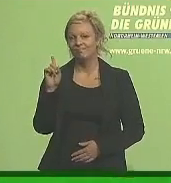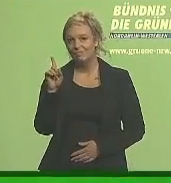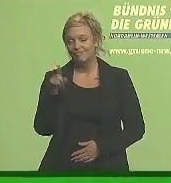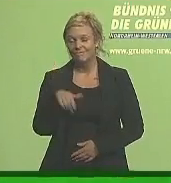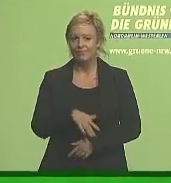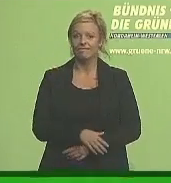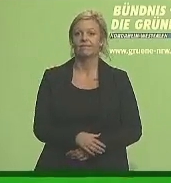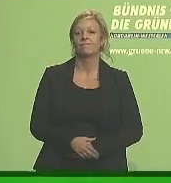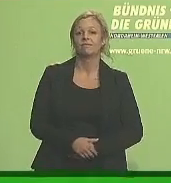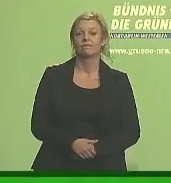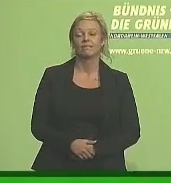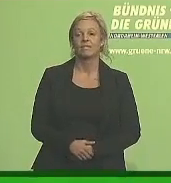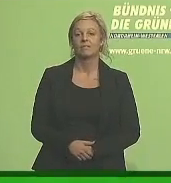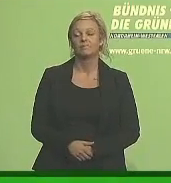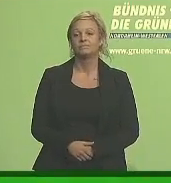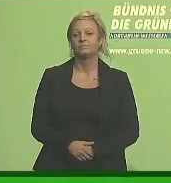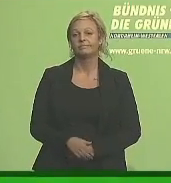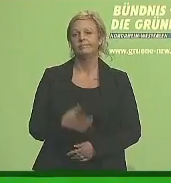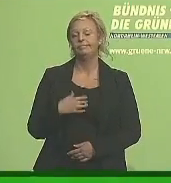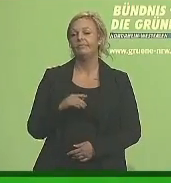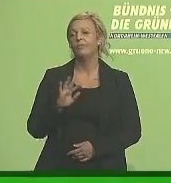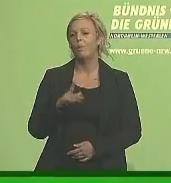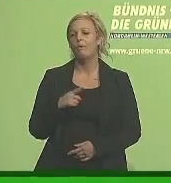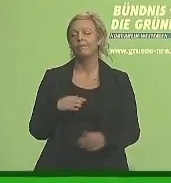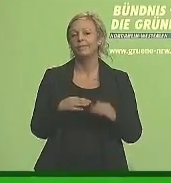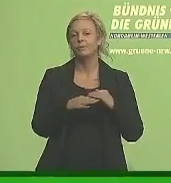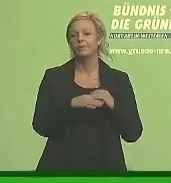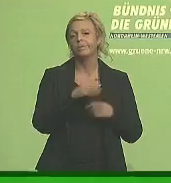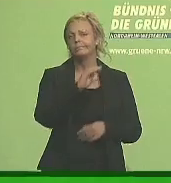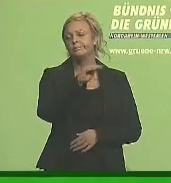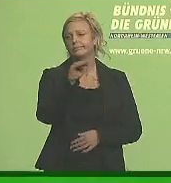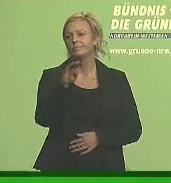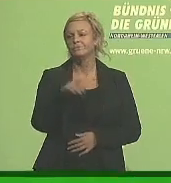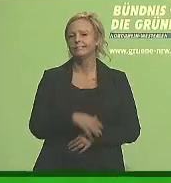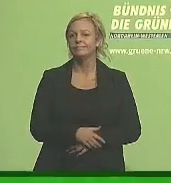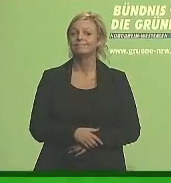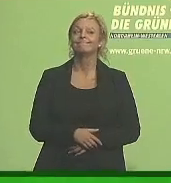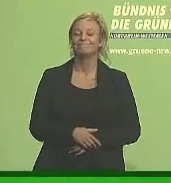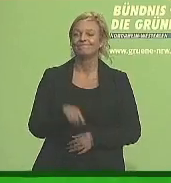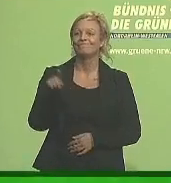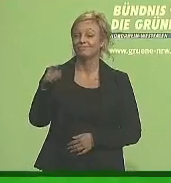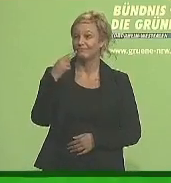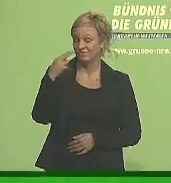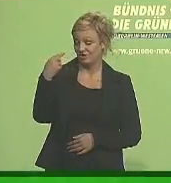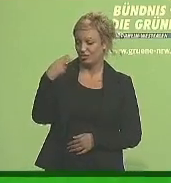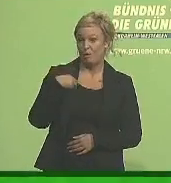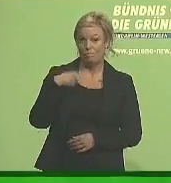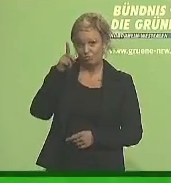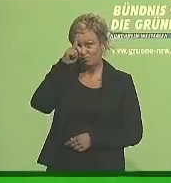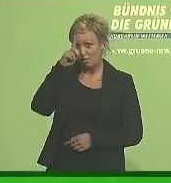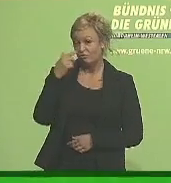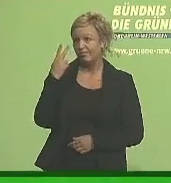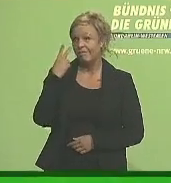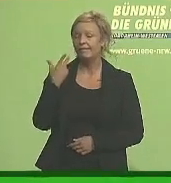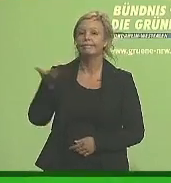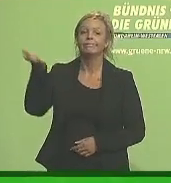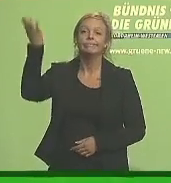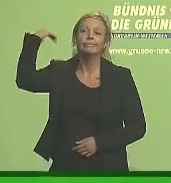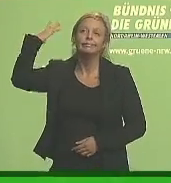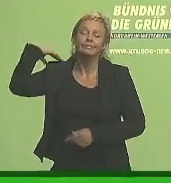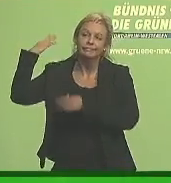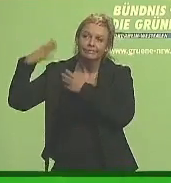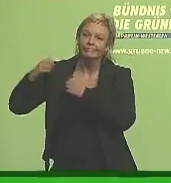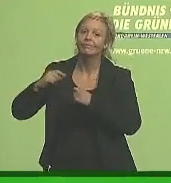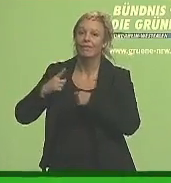ich sage dann unseren Kolleginnen und Kollegen draußen, ihr schaut auf ein vergangenes Deutschland. Ihr schaut auf ein Deutschland, was